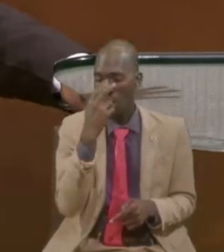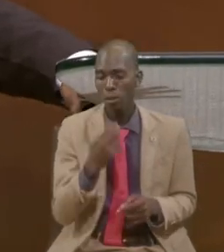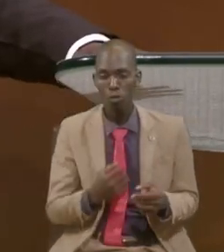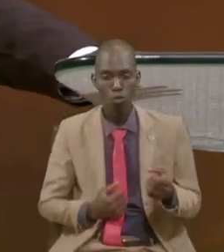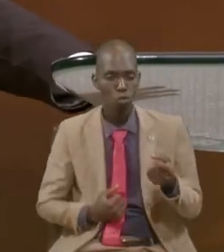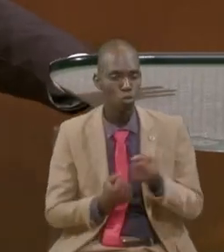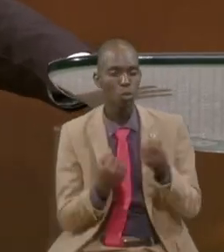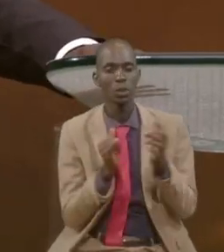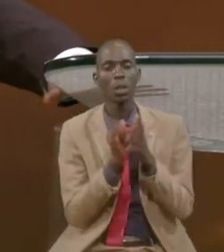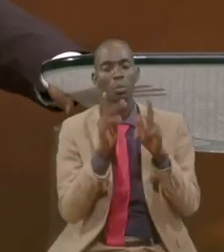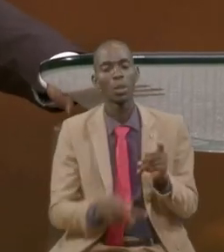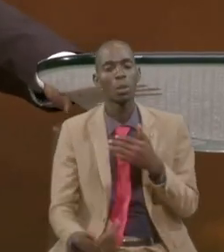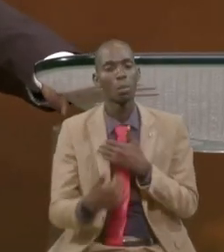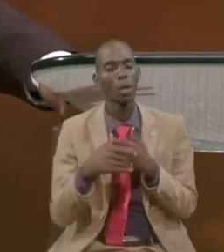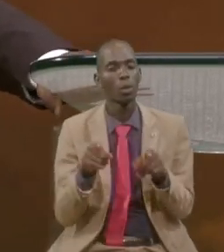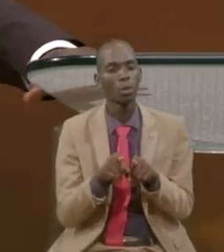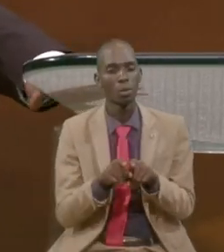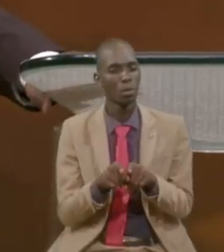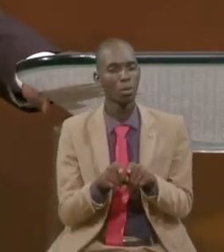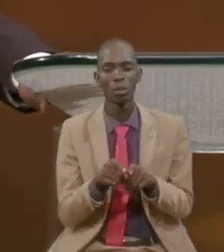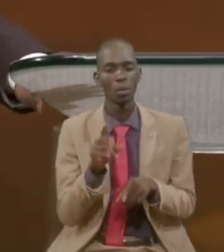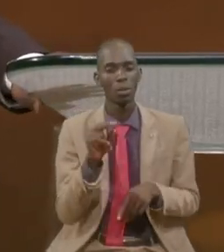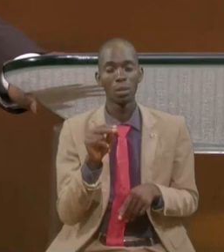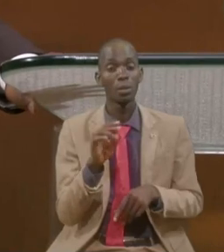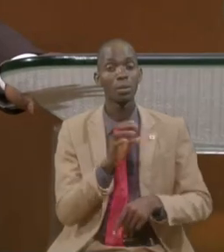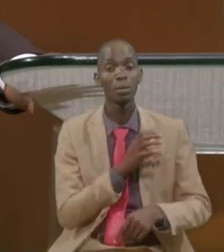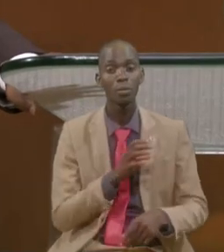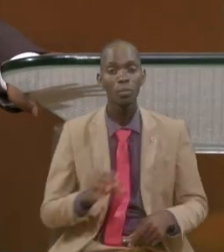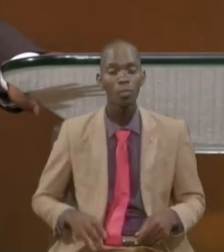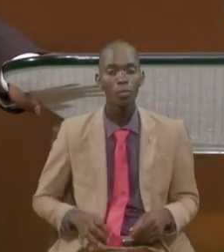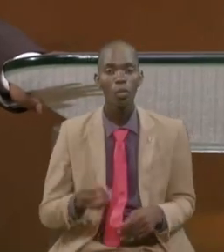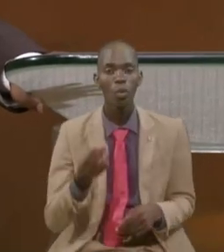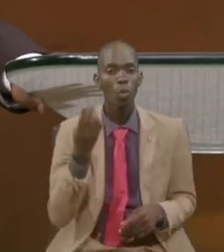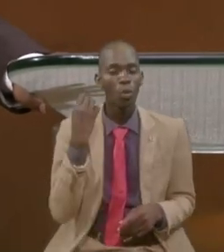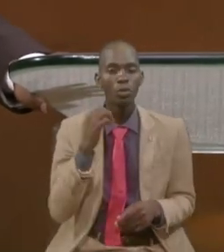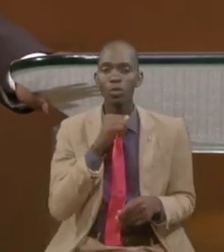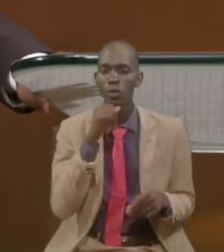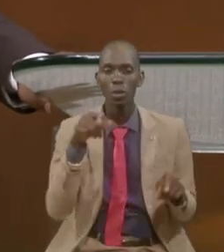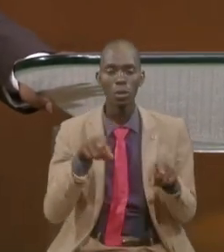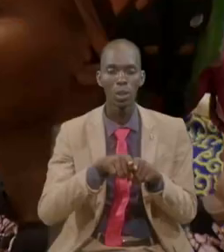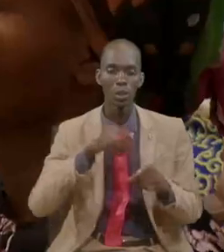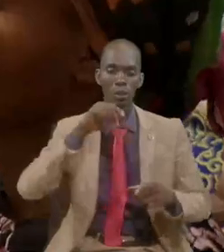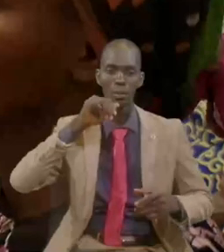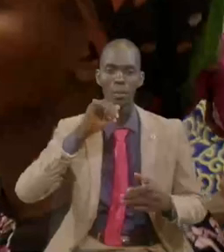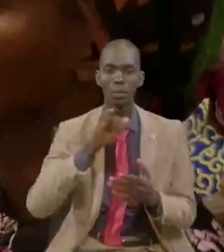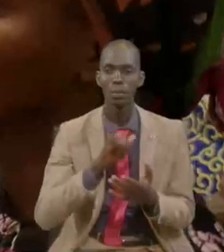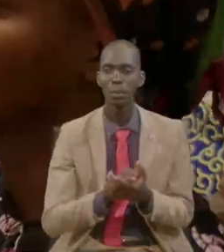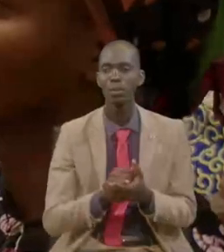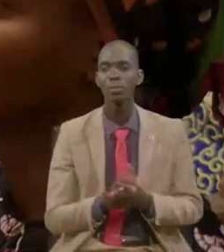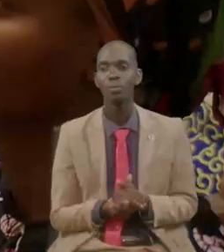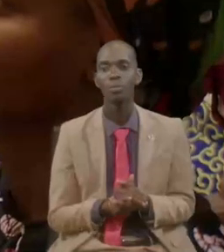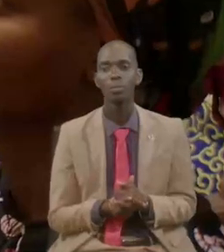ils vont fermer les yeux, soutenir la personne. Christ n'était pas